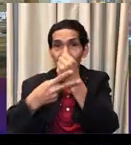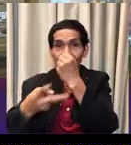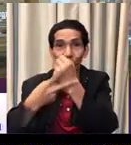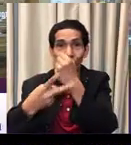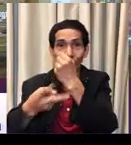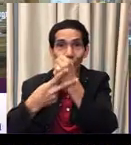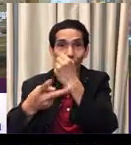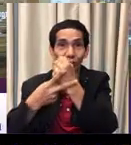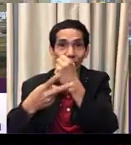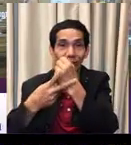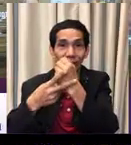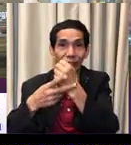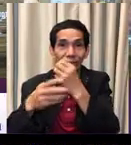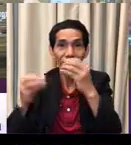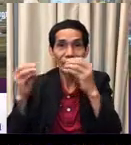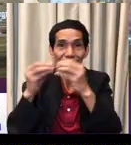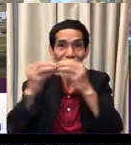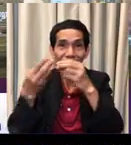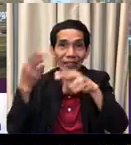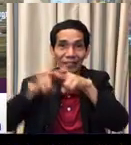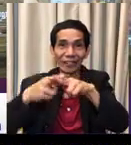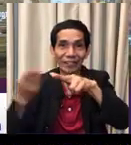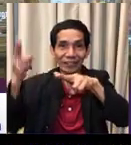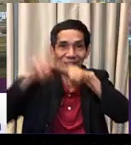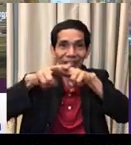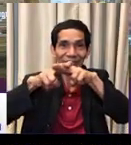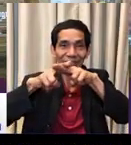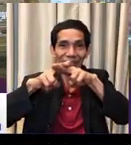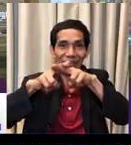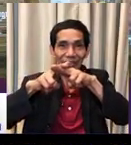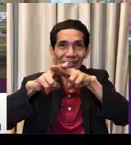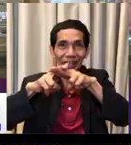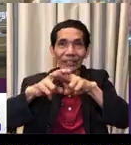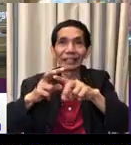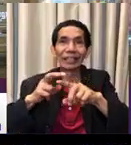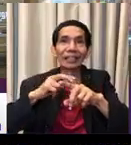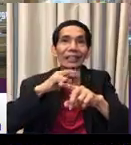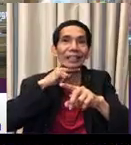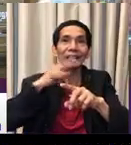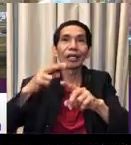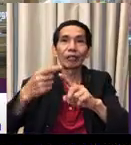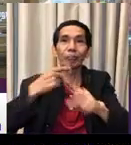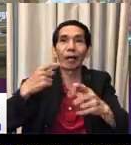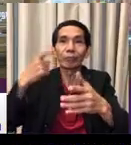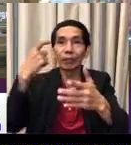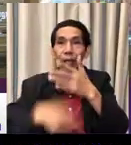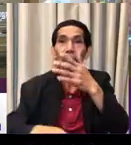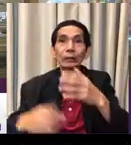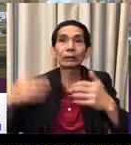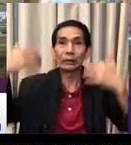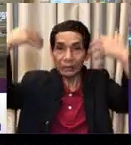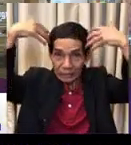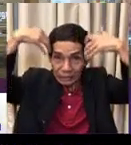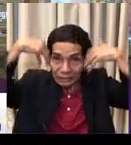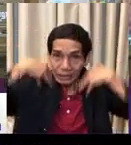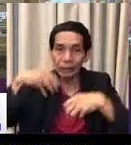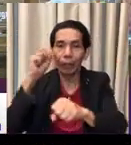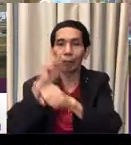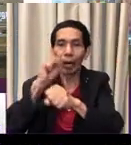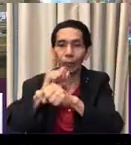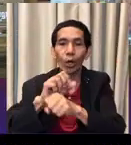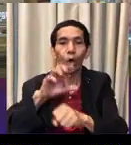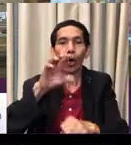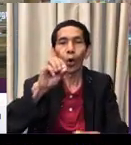lang. Dadami din yan. At least hindi galing sa buwis. Galing sa pawis.